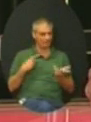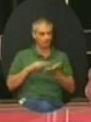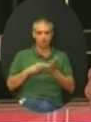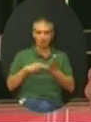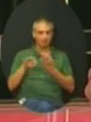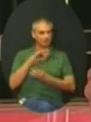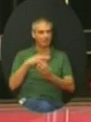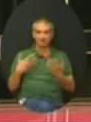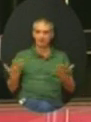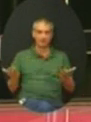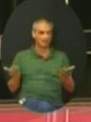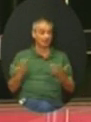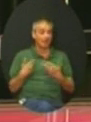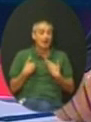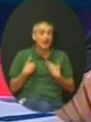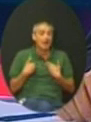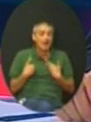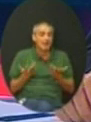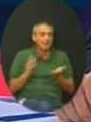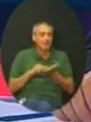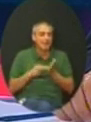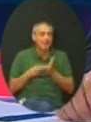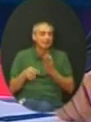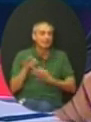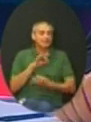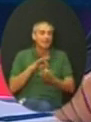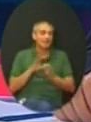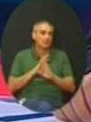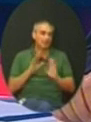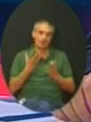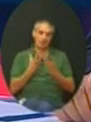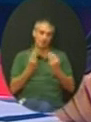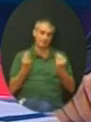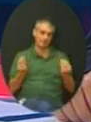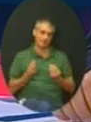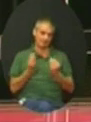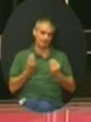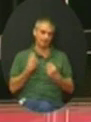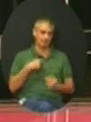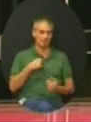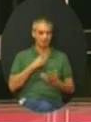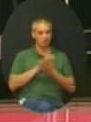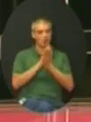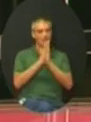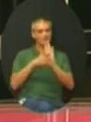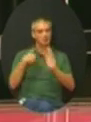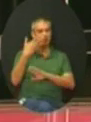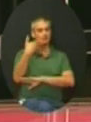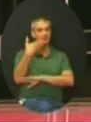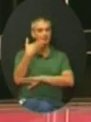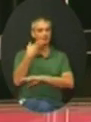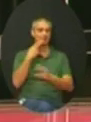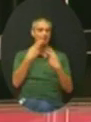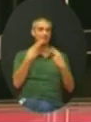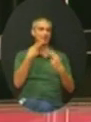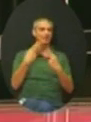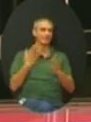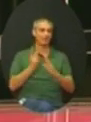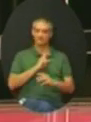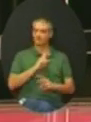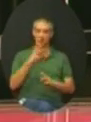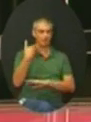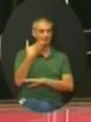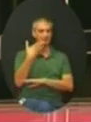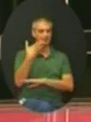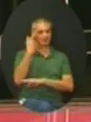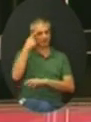אסטרטגיה. אין לנו אסטרטגיה. בהרבה מאוד דברים אנחנו הפכנו להיות מדינה מגיבה, ולא